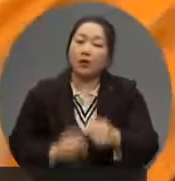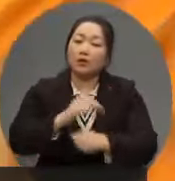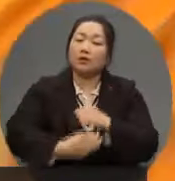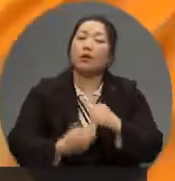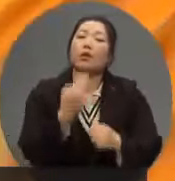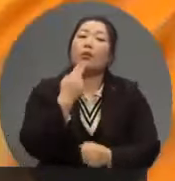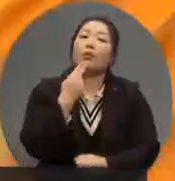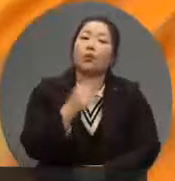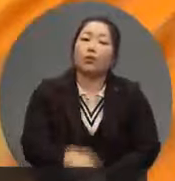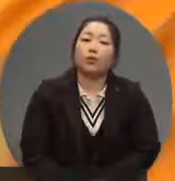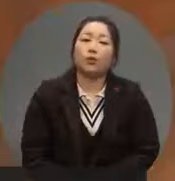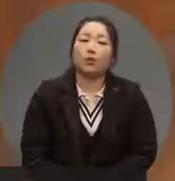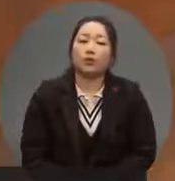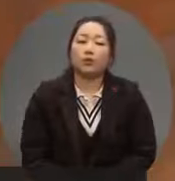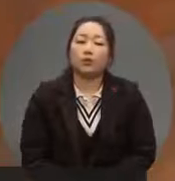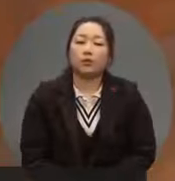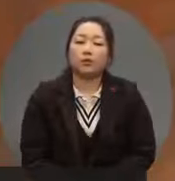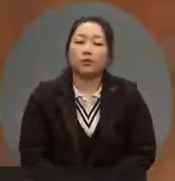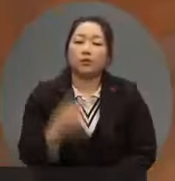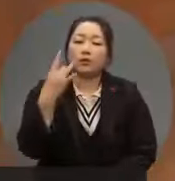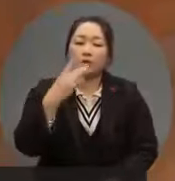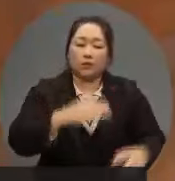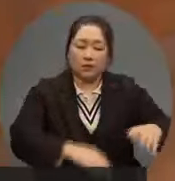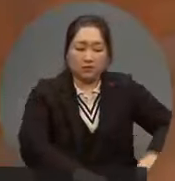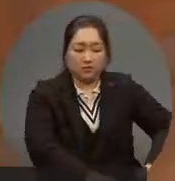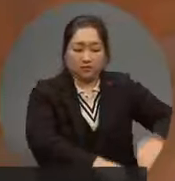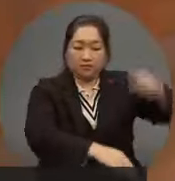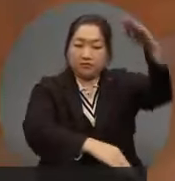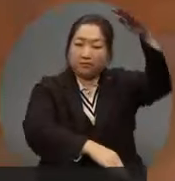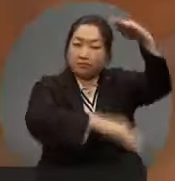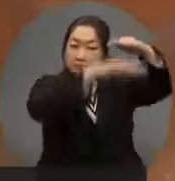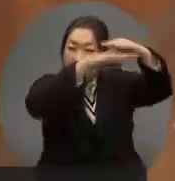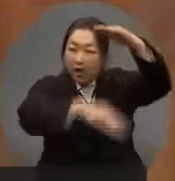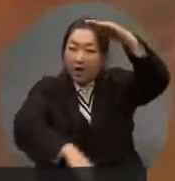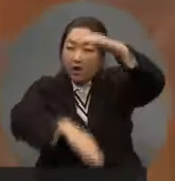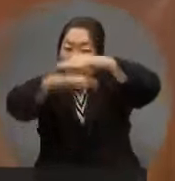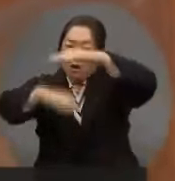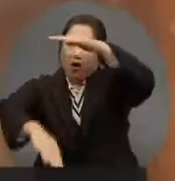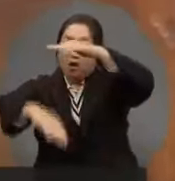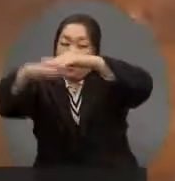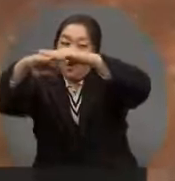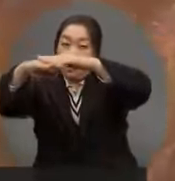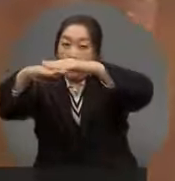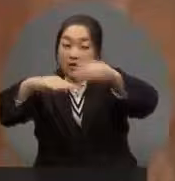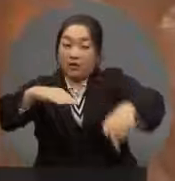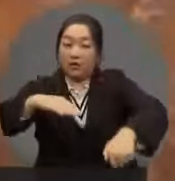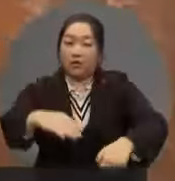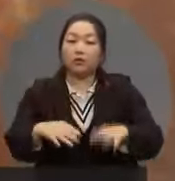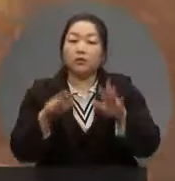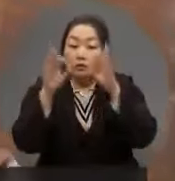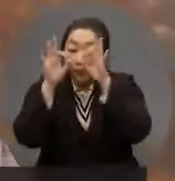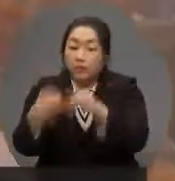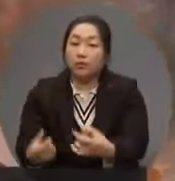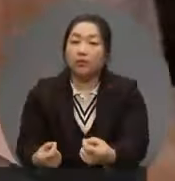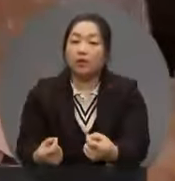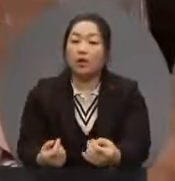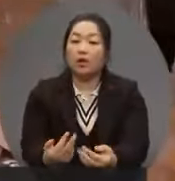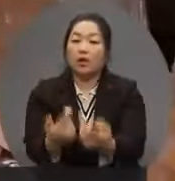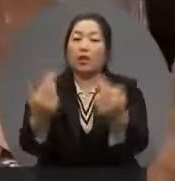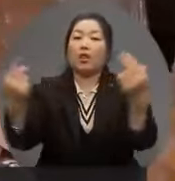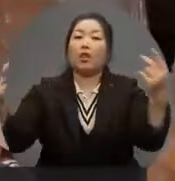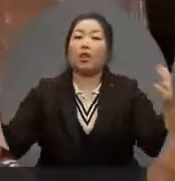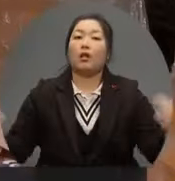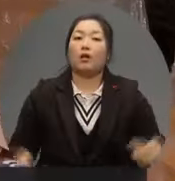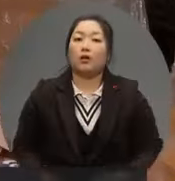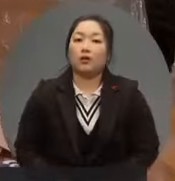부족한 겁니다 천장 끝까지 상자로 12층 높이를 쌓아야 하지만 보시는 것처럼 지금은 공간이